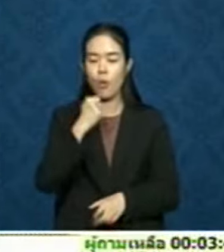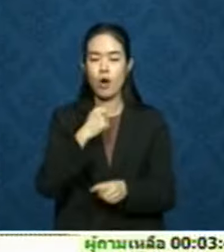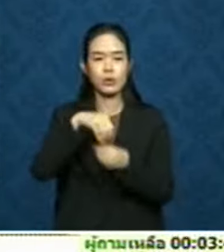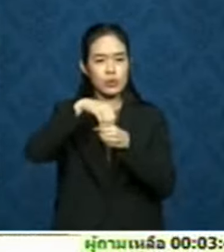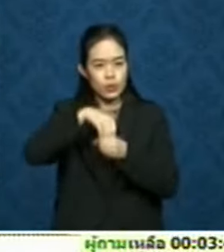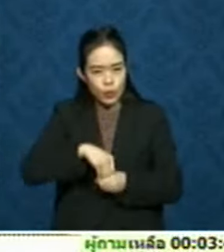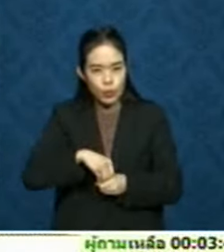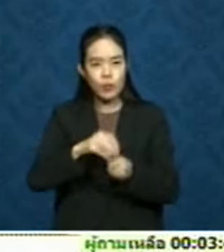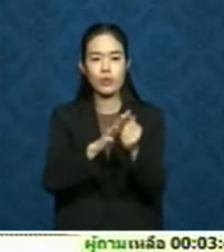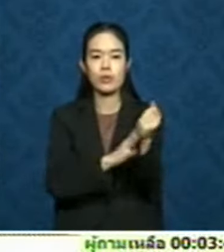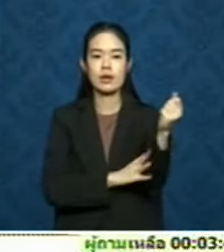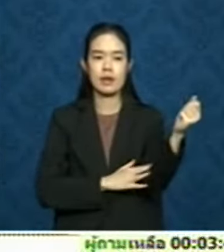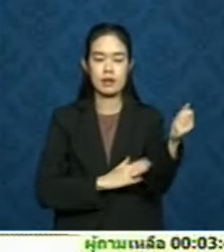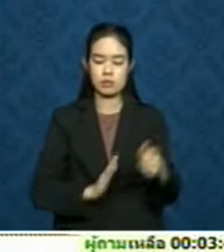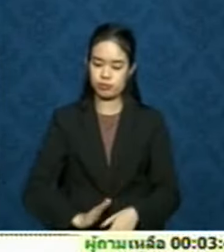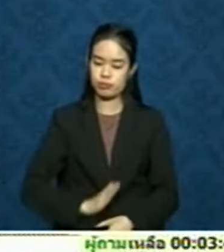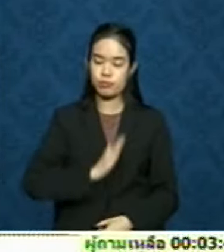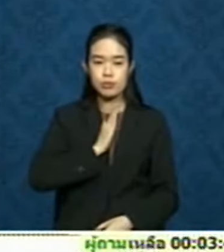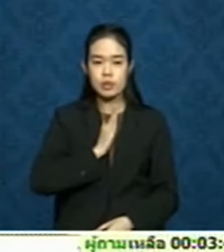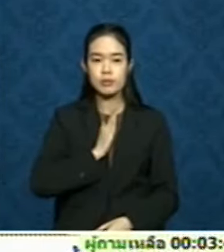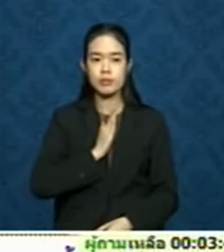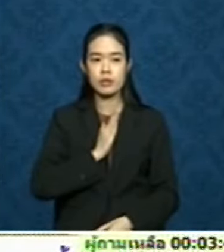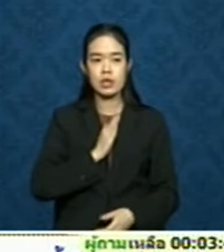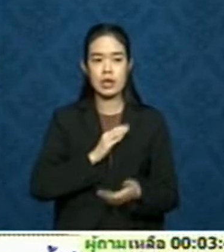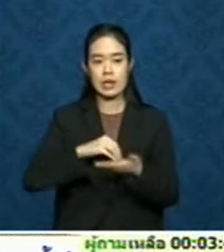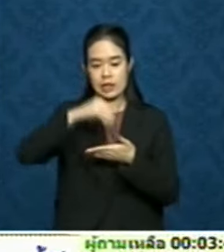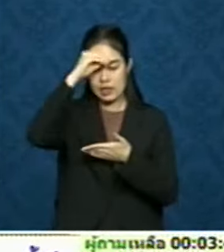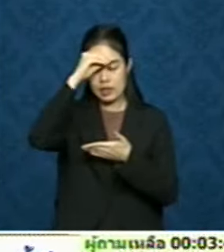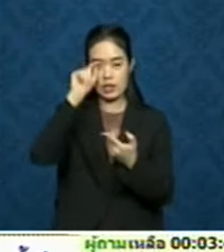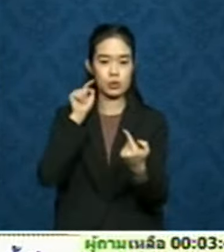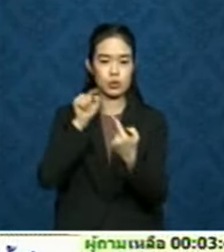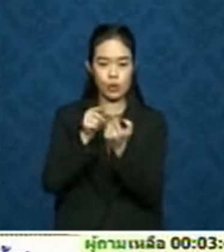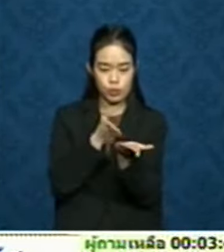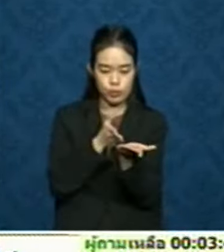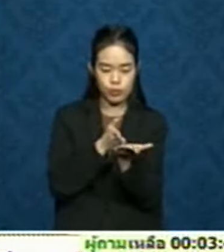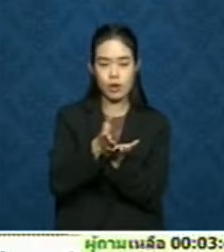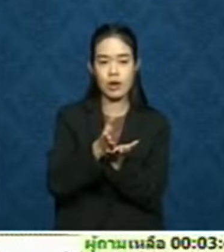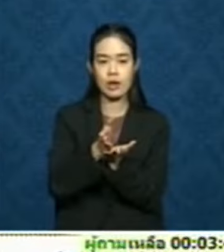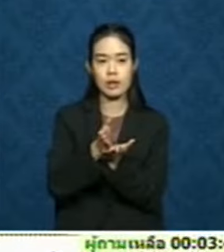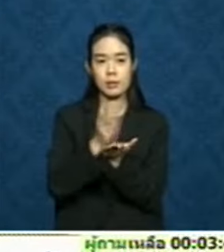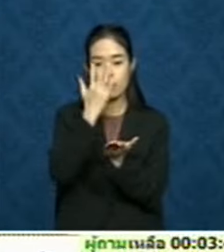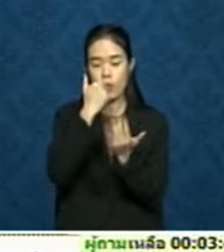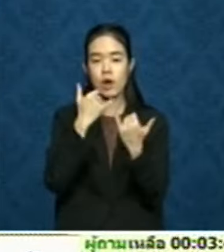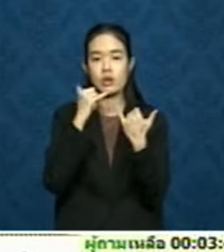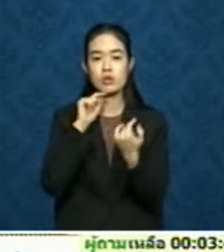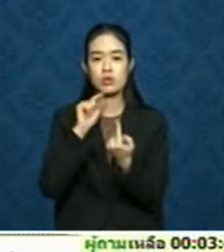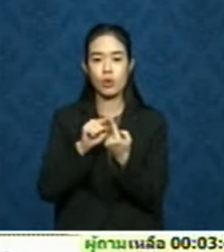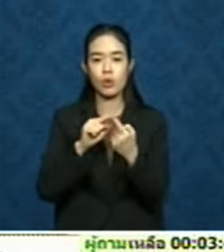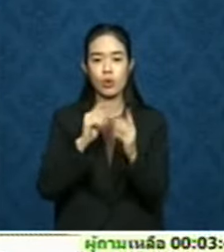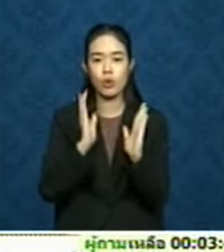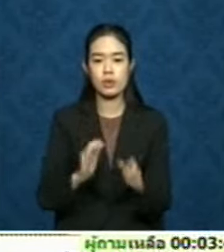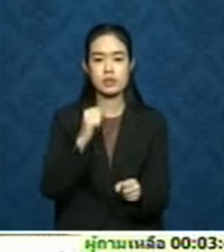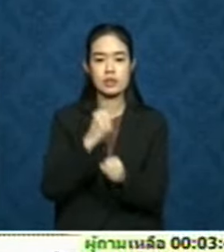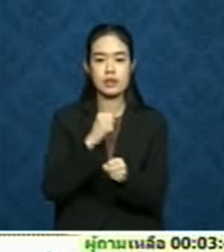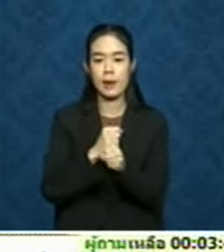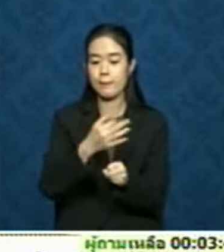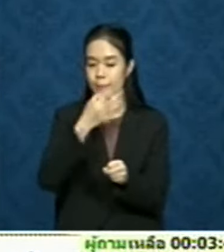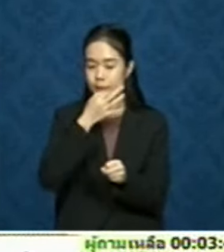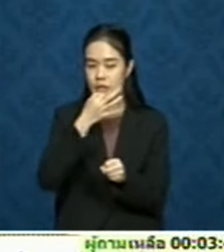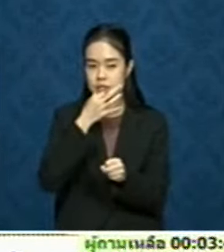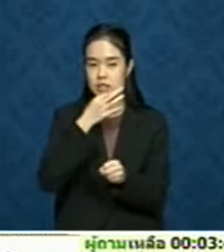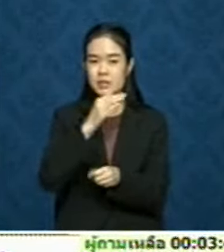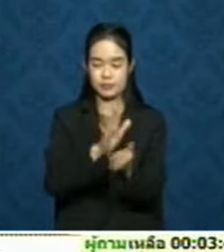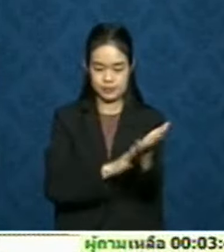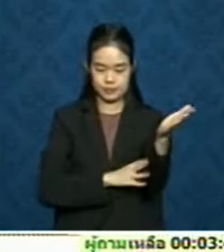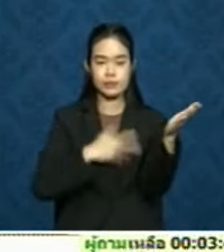านผลิตบัณฑิตที่ตรงกับสายงานที่มีความต้องการกับตลาดแรงงานมานะครับหลายสิบปีนะ